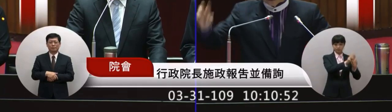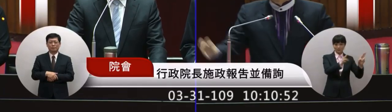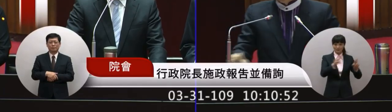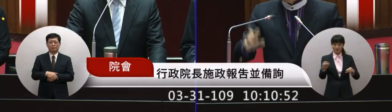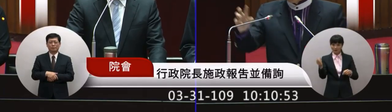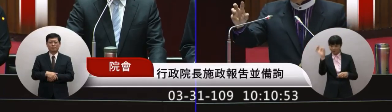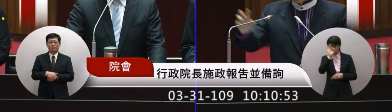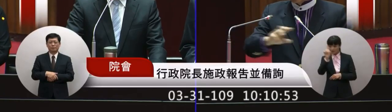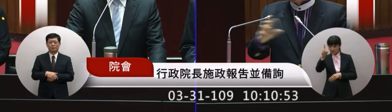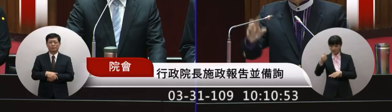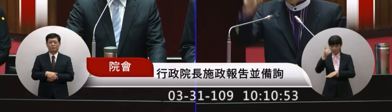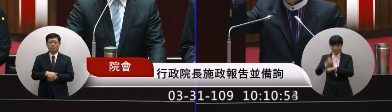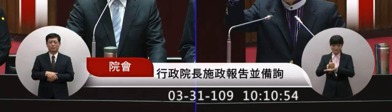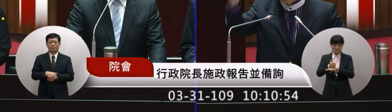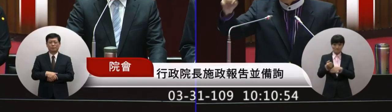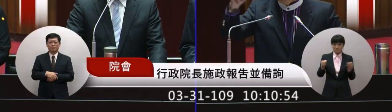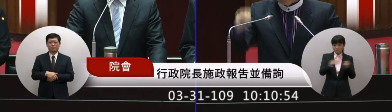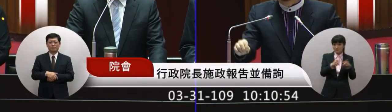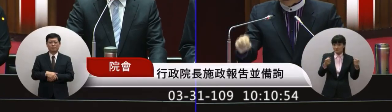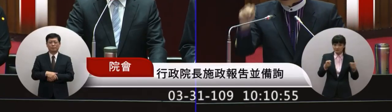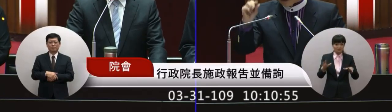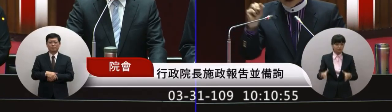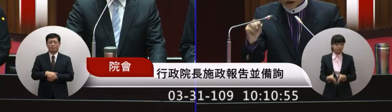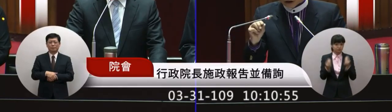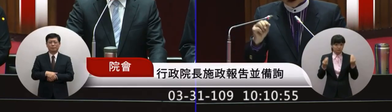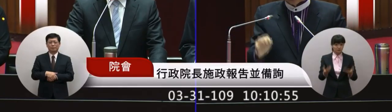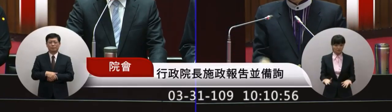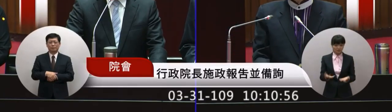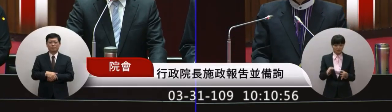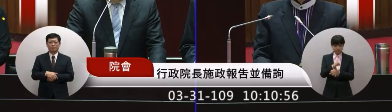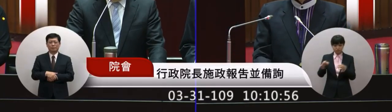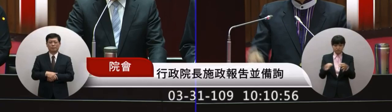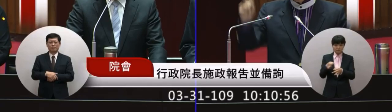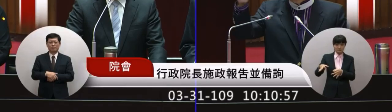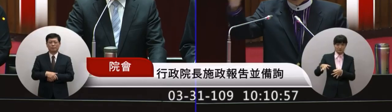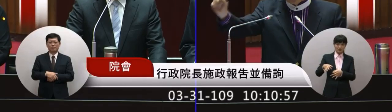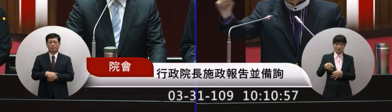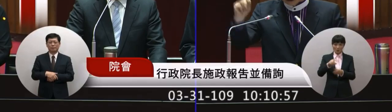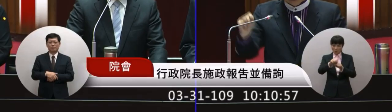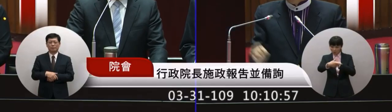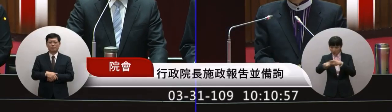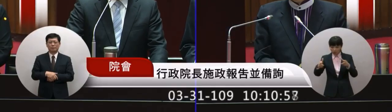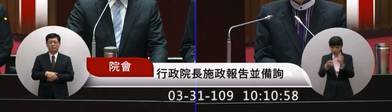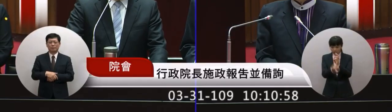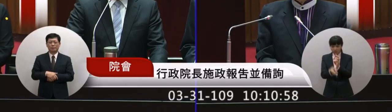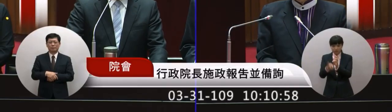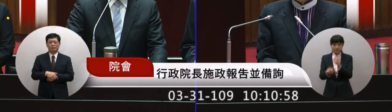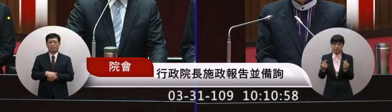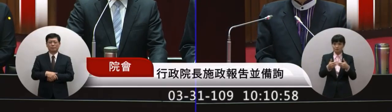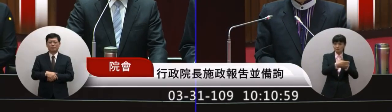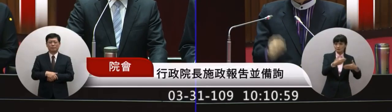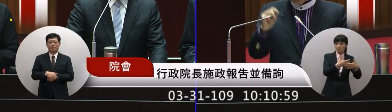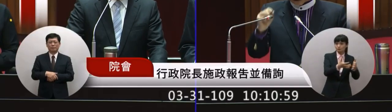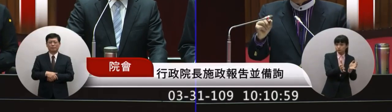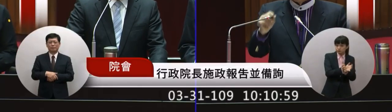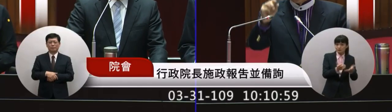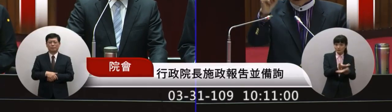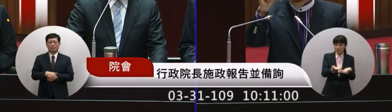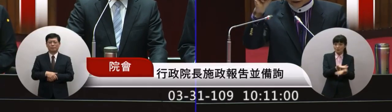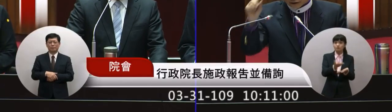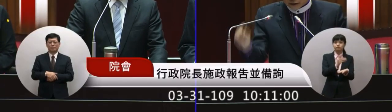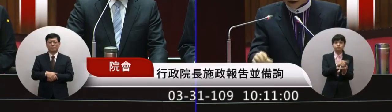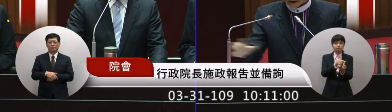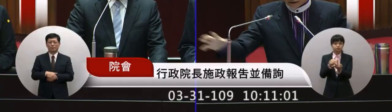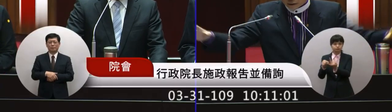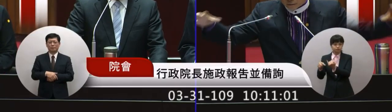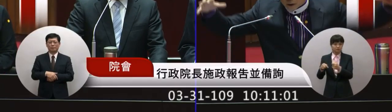度、经济政策各方面密了吧啦，其实细节很多，包括跟交通部等等的，哈啊，就是